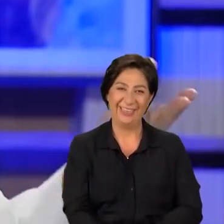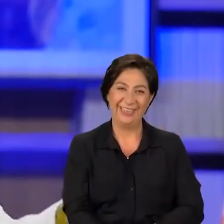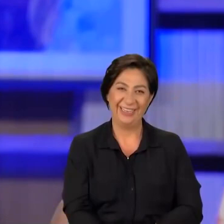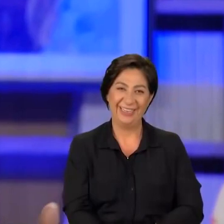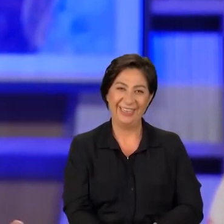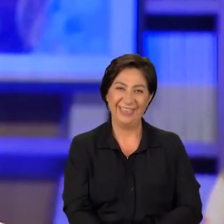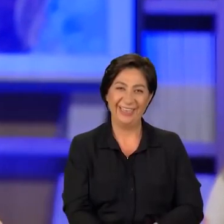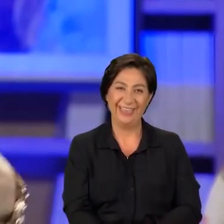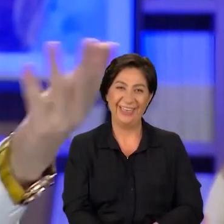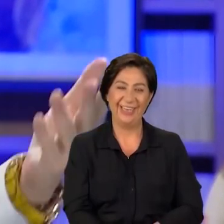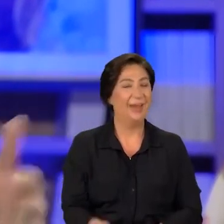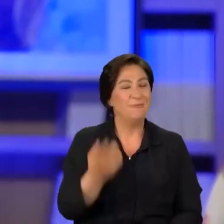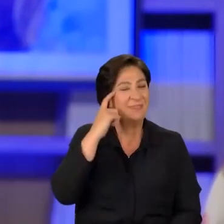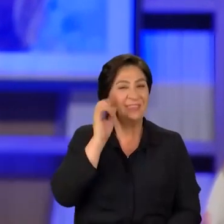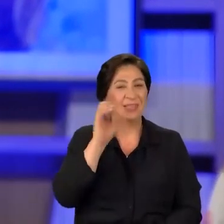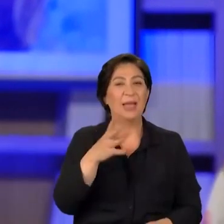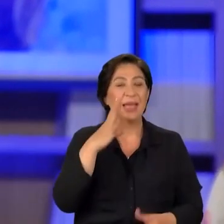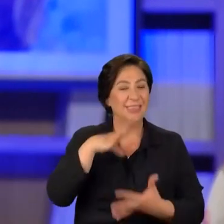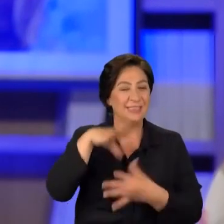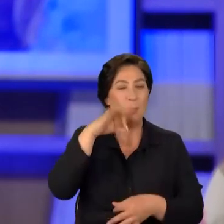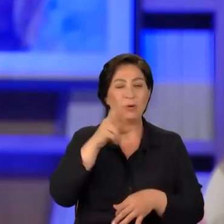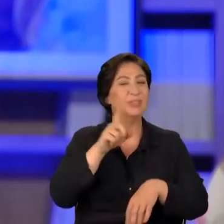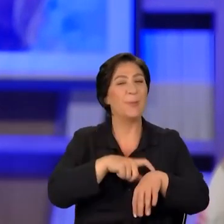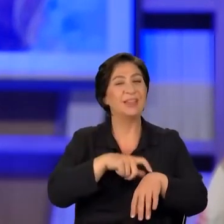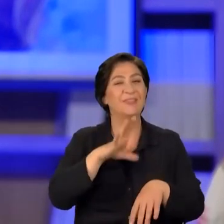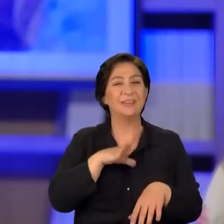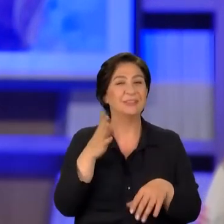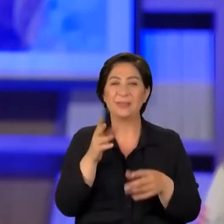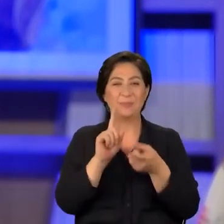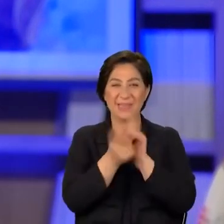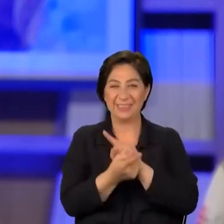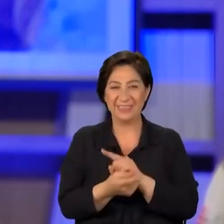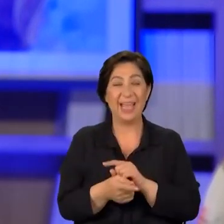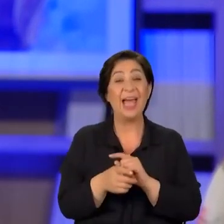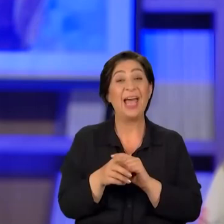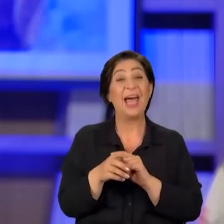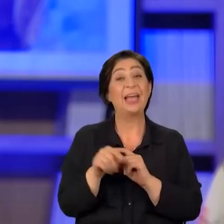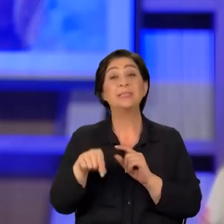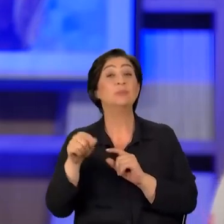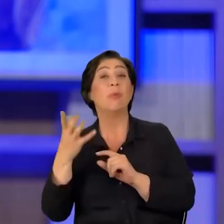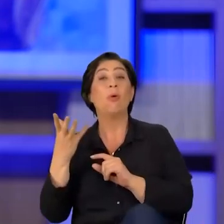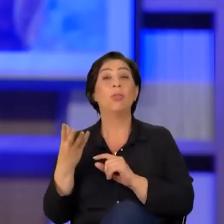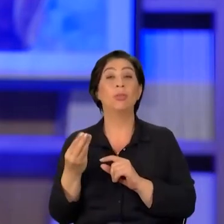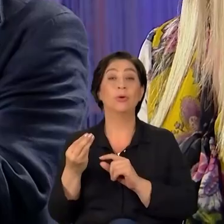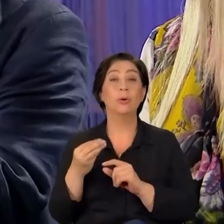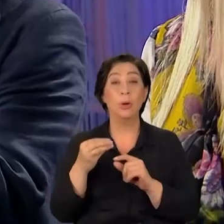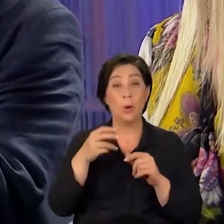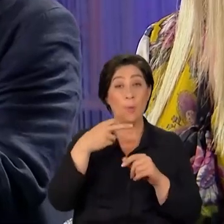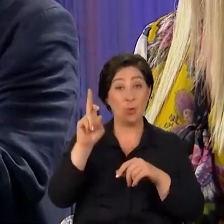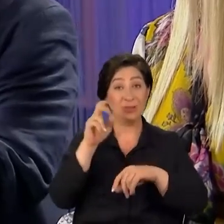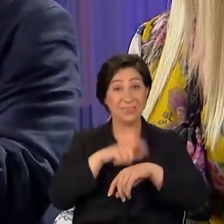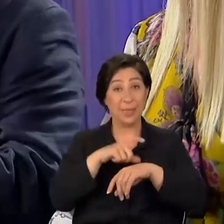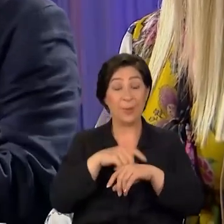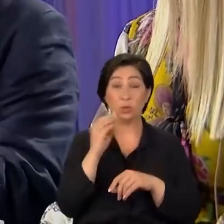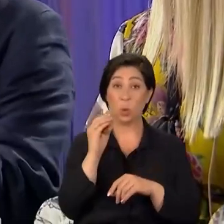ben şöyle bir önerme dağıtabilirim. Aslında insanın boş zamanı vardı ve sonra çalışıyor. Hayır, tam tersi. Şimdi ne oldu? Boş zaman